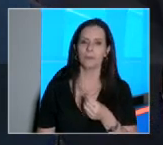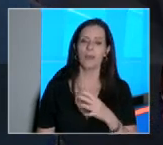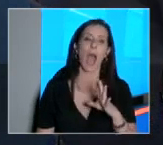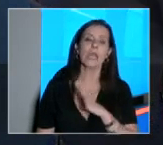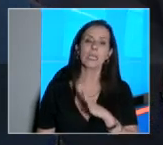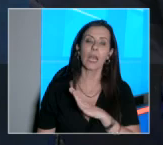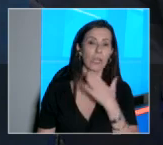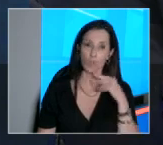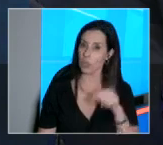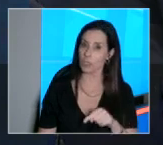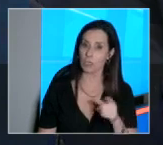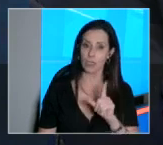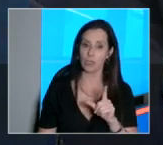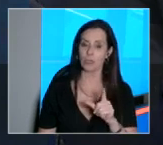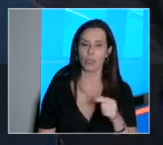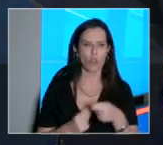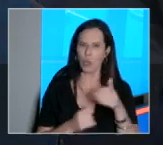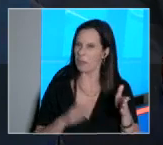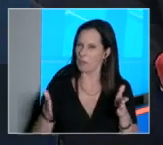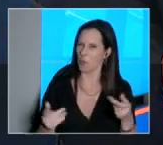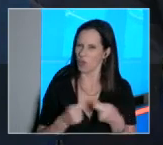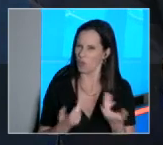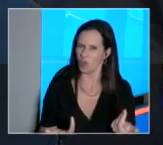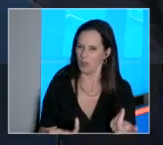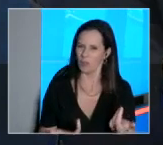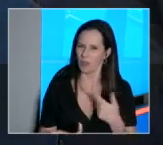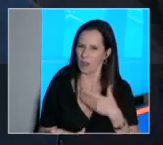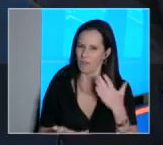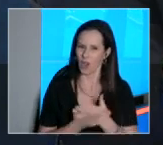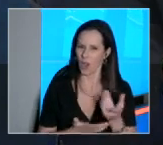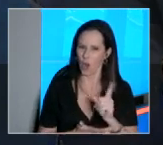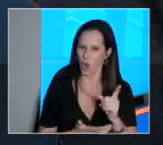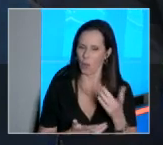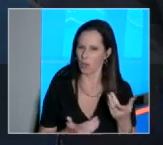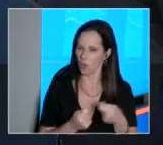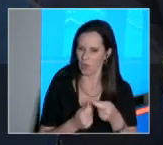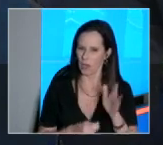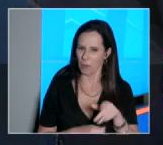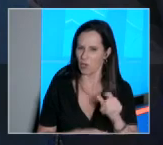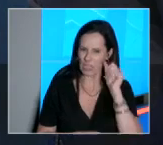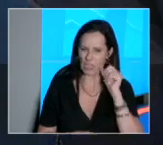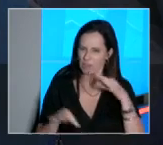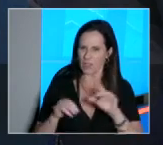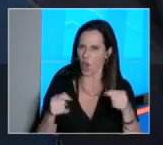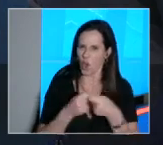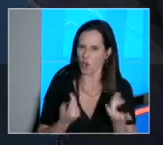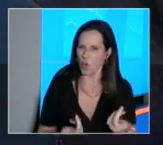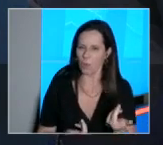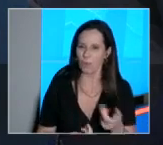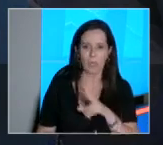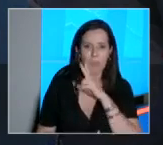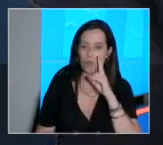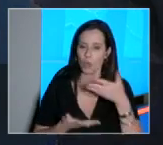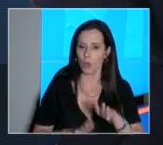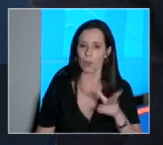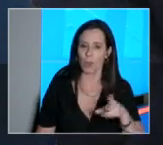הסכנה היא של ישראל, זה לא עניין של ימין שמאל, אנחנו כבר רחוקים מאוד מהסיפור הזה, וגם לא אשכנזים ספרדים. אמא שלי